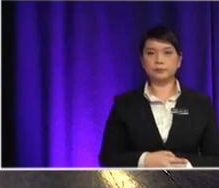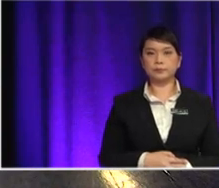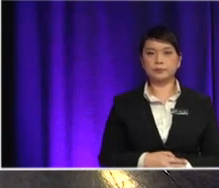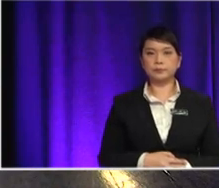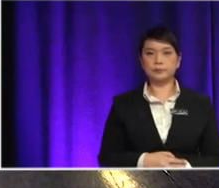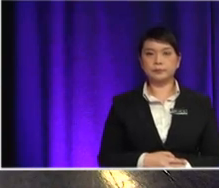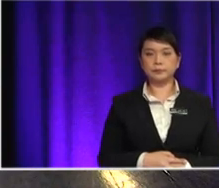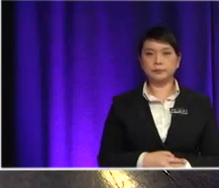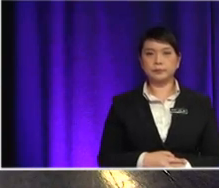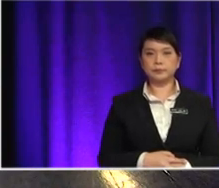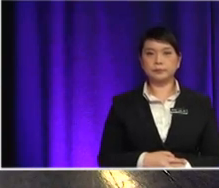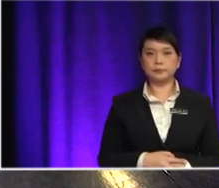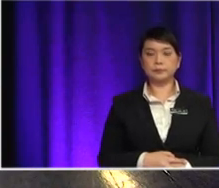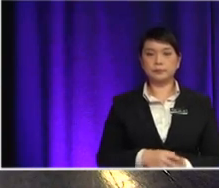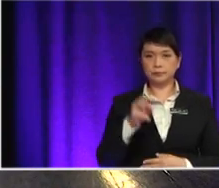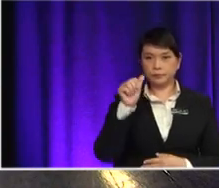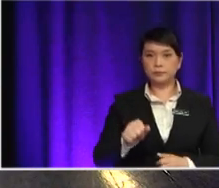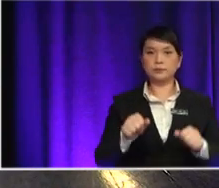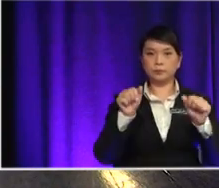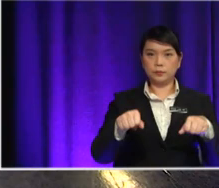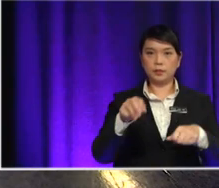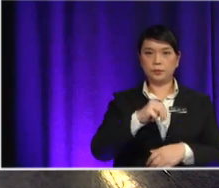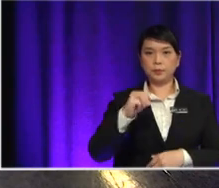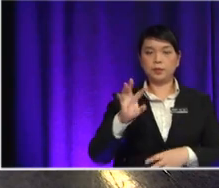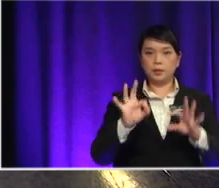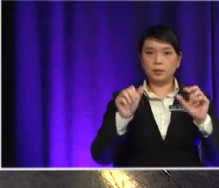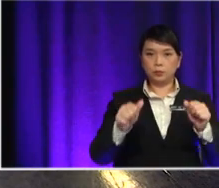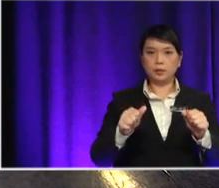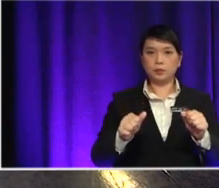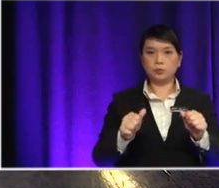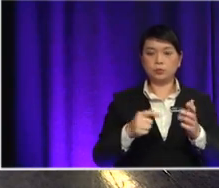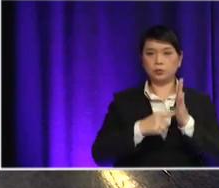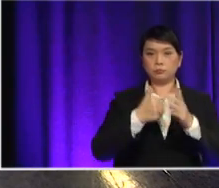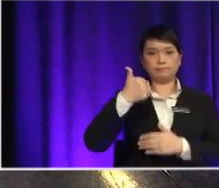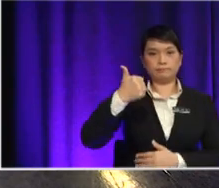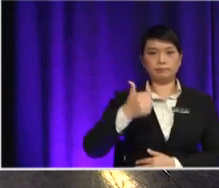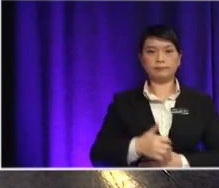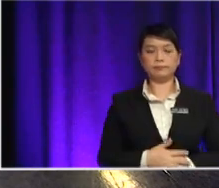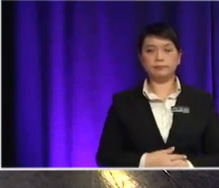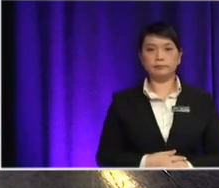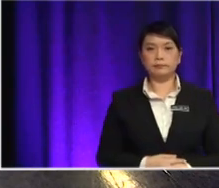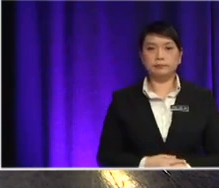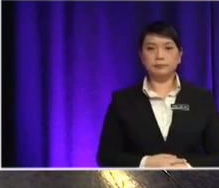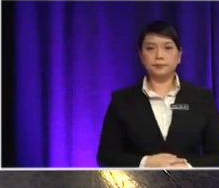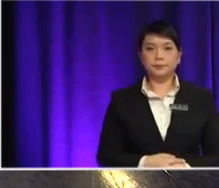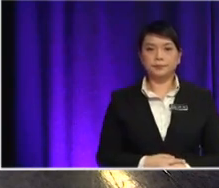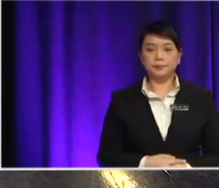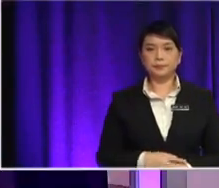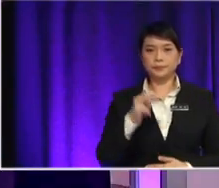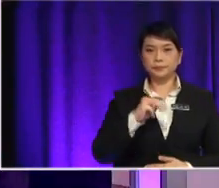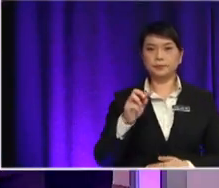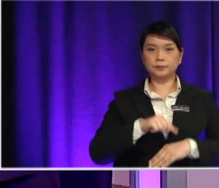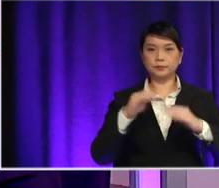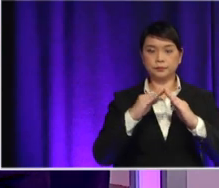angkat tanda best. Tanda best, tanda setuju, kata boleh, faham. Berikan anda welcome. Okey, jadi saya rasa murid di rumah juga